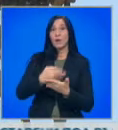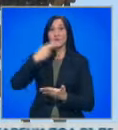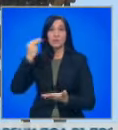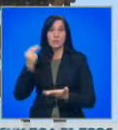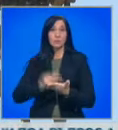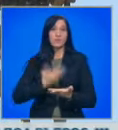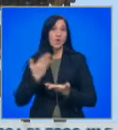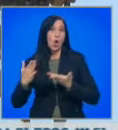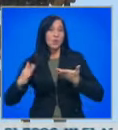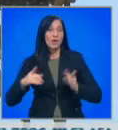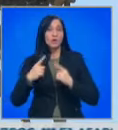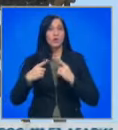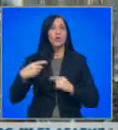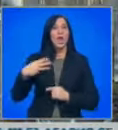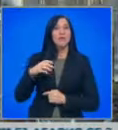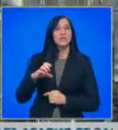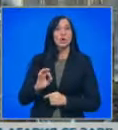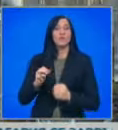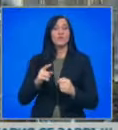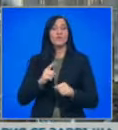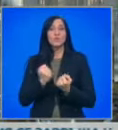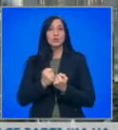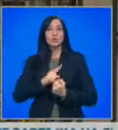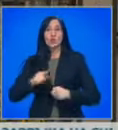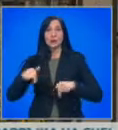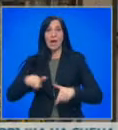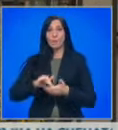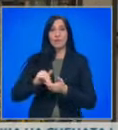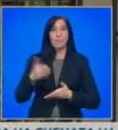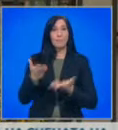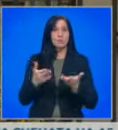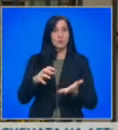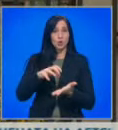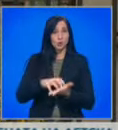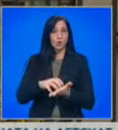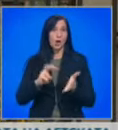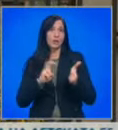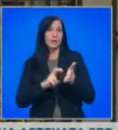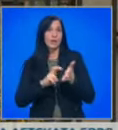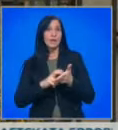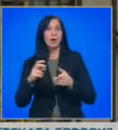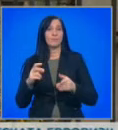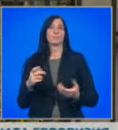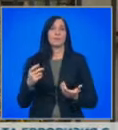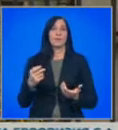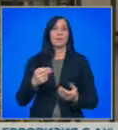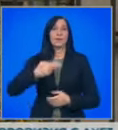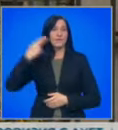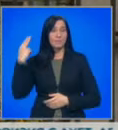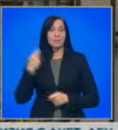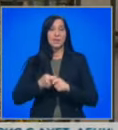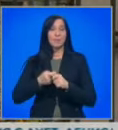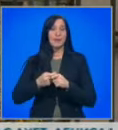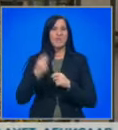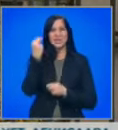отделни договори с ЕСО, вместо досегашното обединяване в балансиращи групи. От енергийния системен оператор са направили симулации и изчисления с